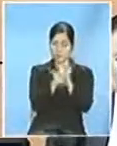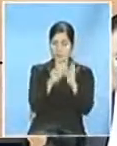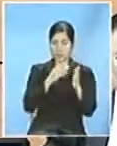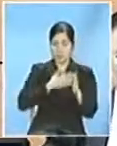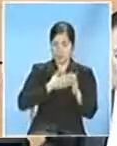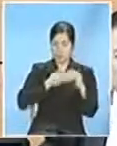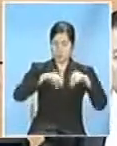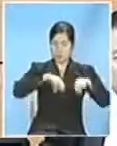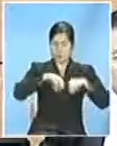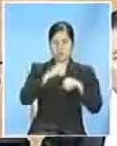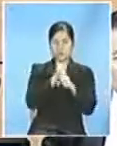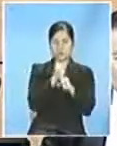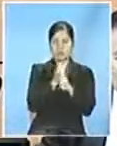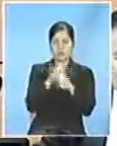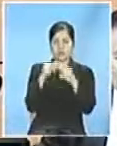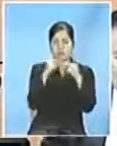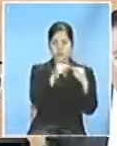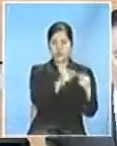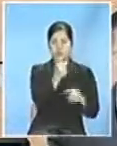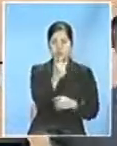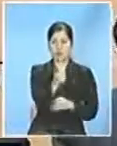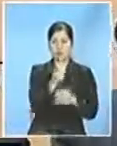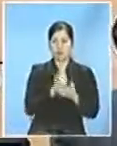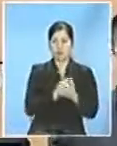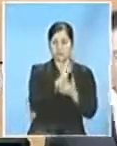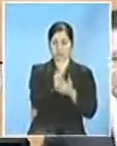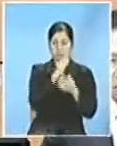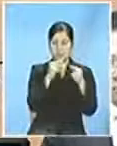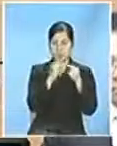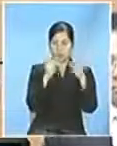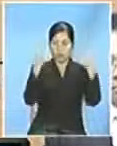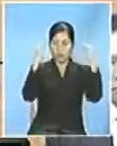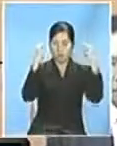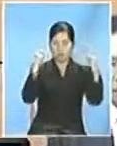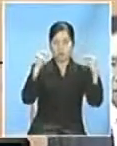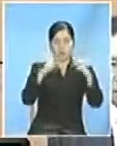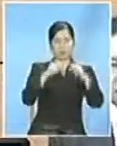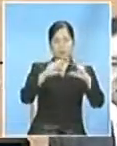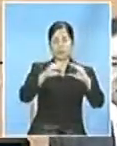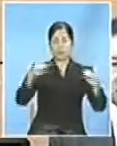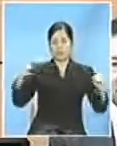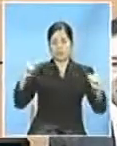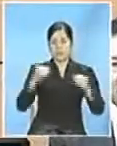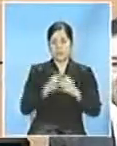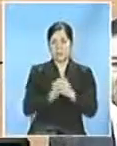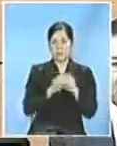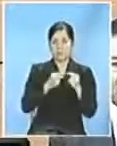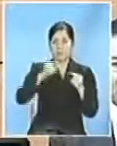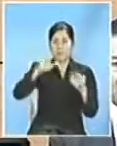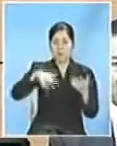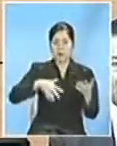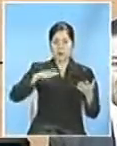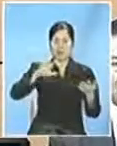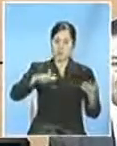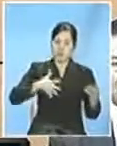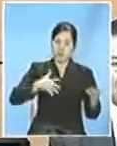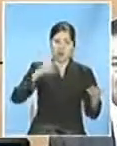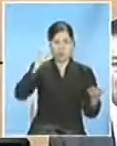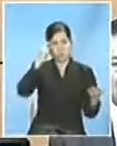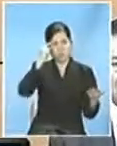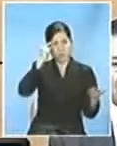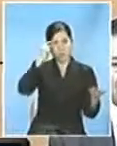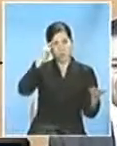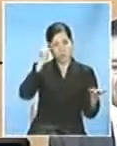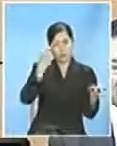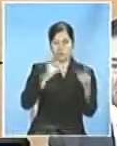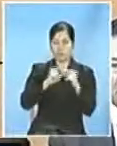ได้ถ้าท่านนายกนิ่งเฉยทำมาจะมาสภาหรือไม่มาทำเป็นรู้หรือไม่รู้เ